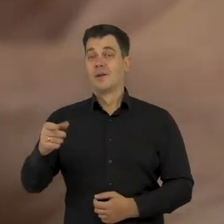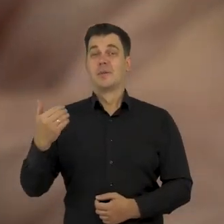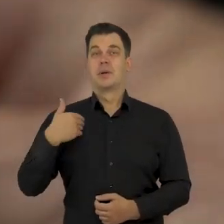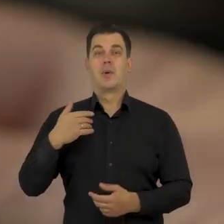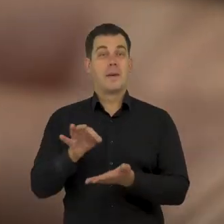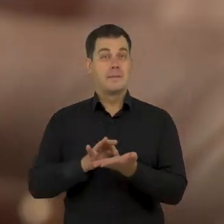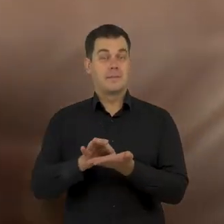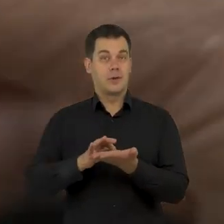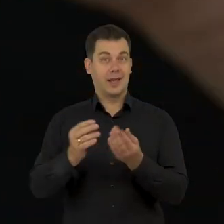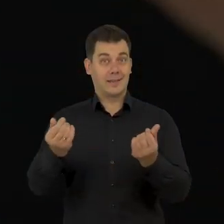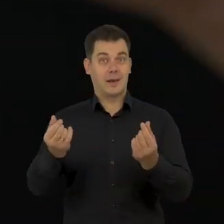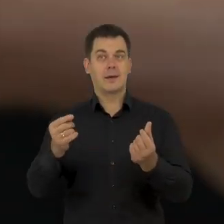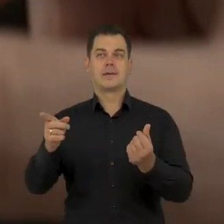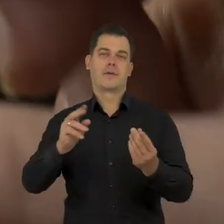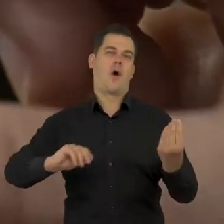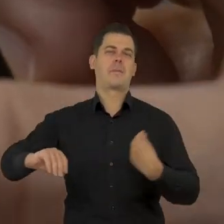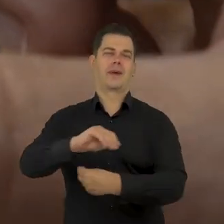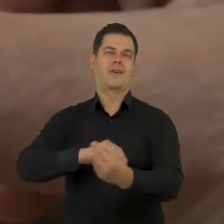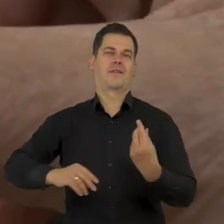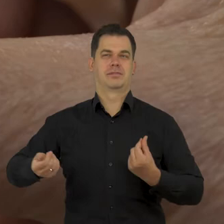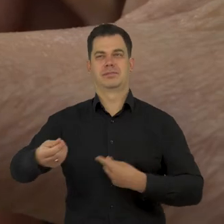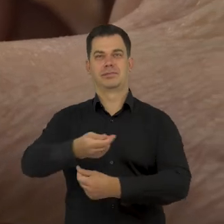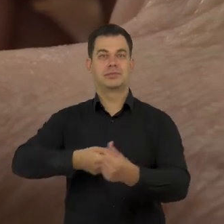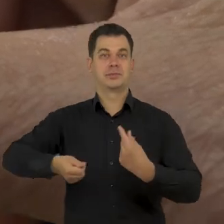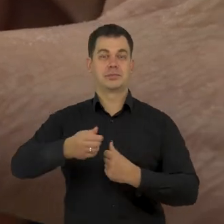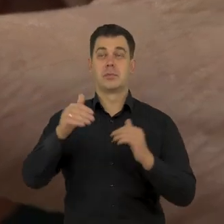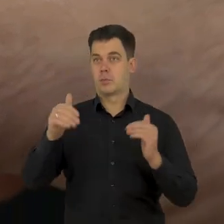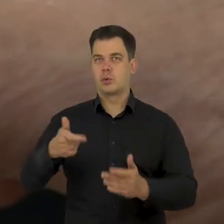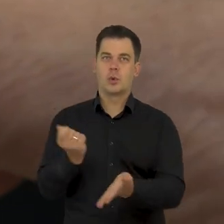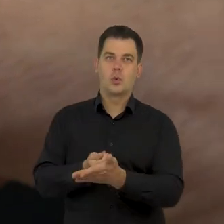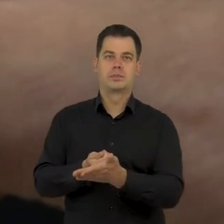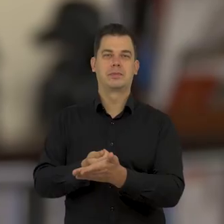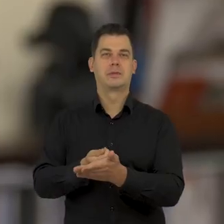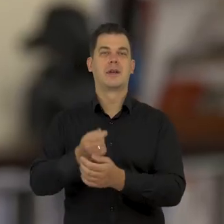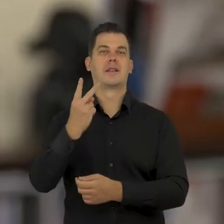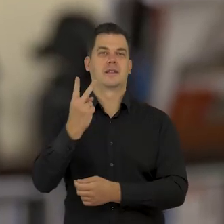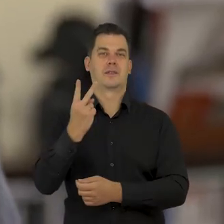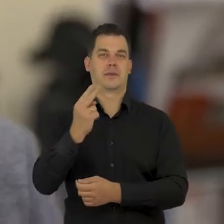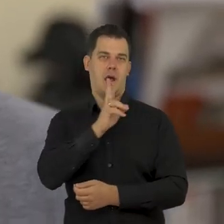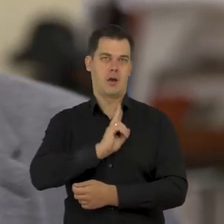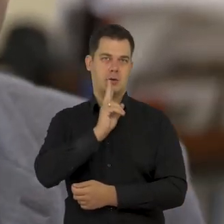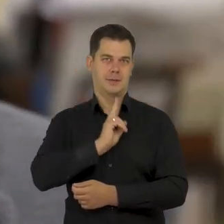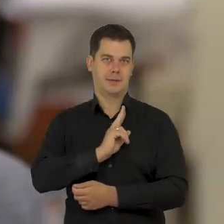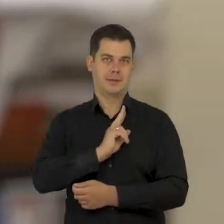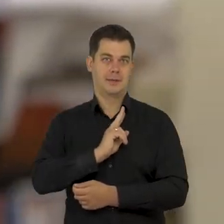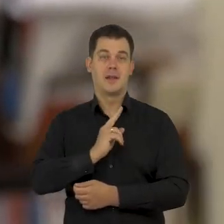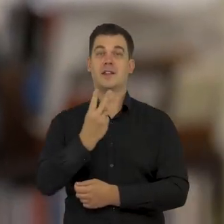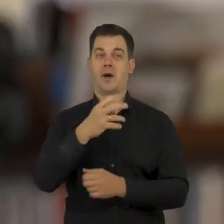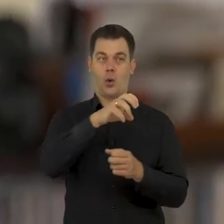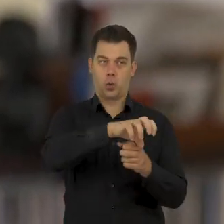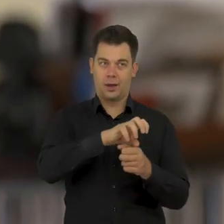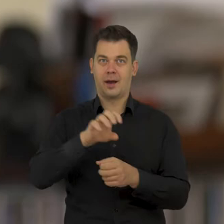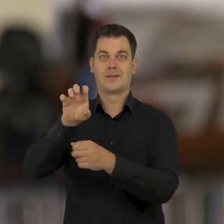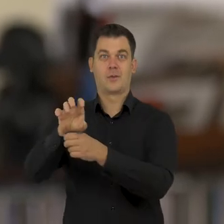była taka moneta obiegowa. Można było kupić za to dwie porcje lodów